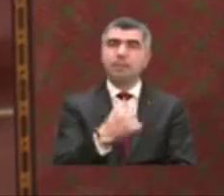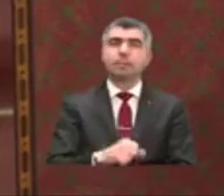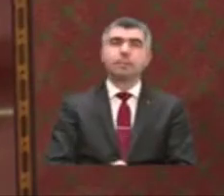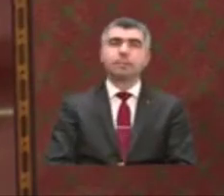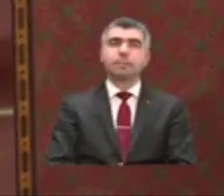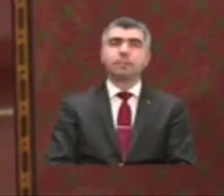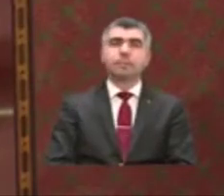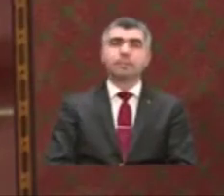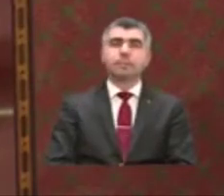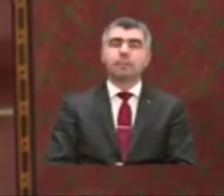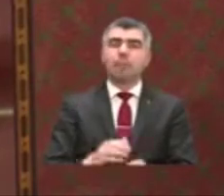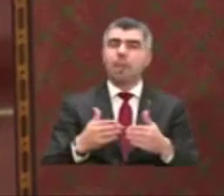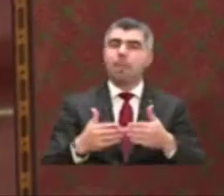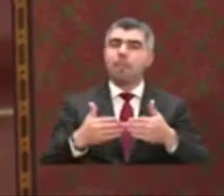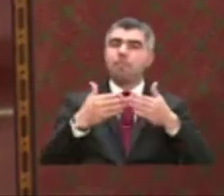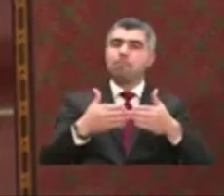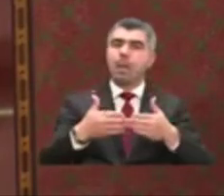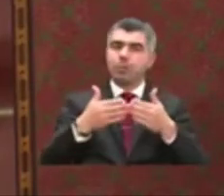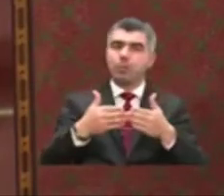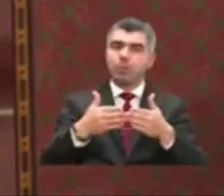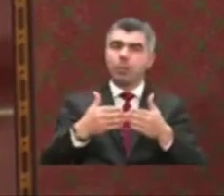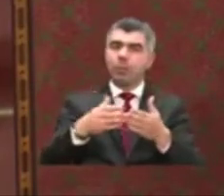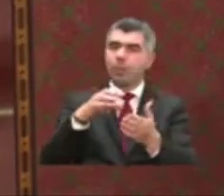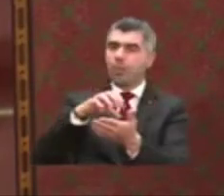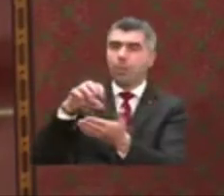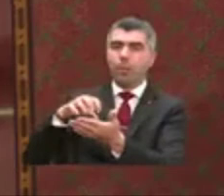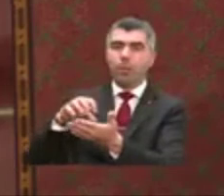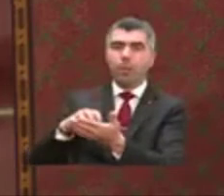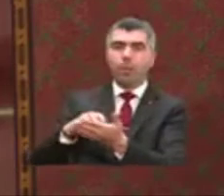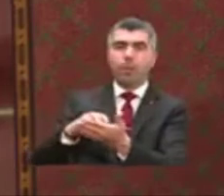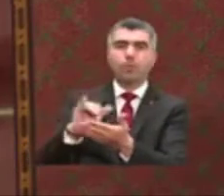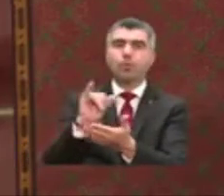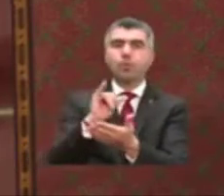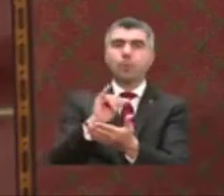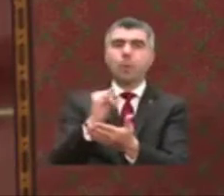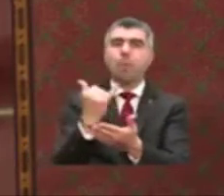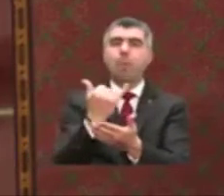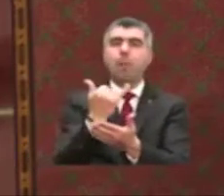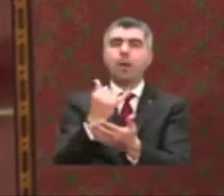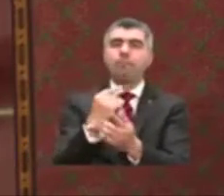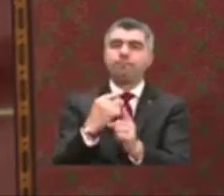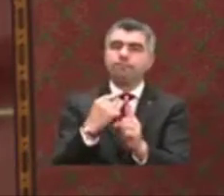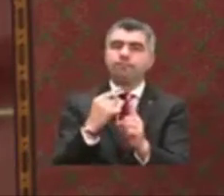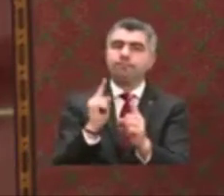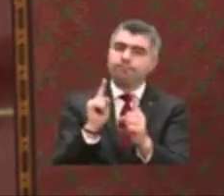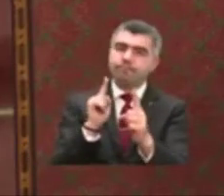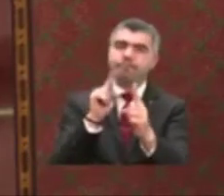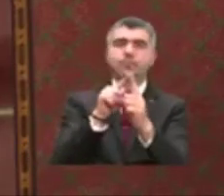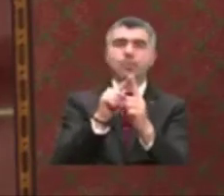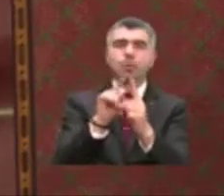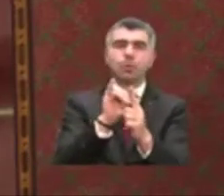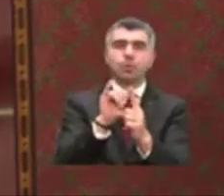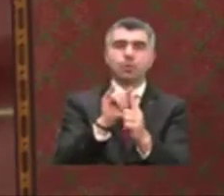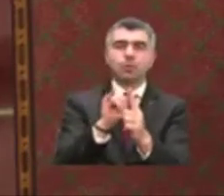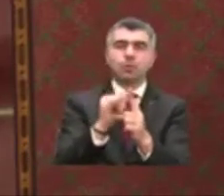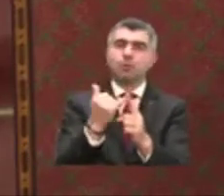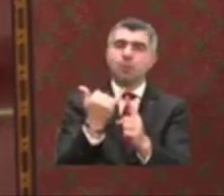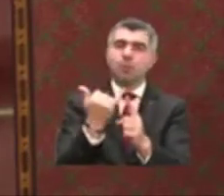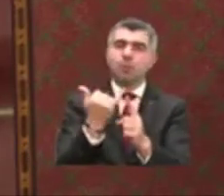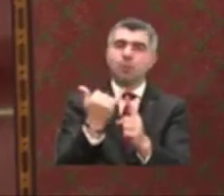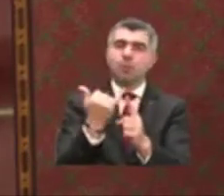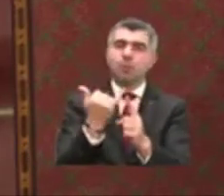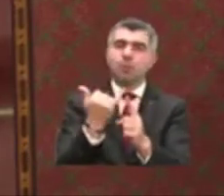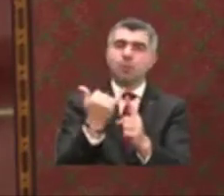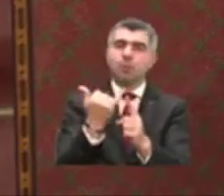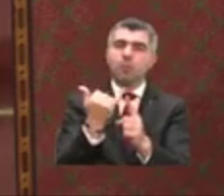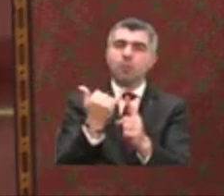نأكد بأن أولا بالنسبة لهذا الموالئ كما تعلمون الهدف الأساسي وهو أن نعمل على تحسين